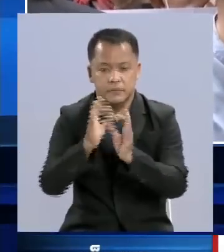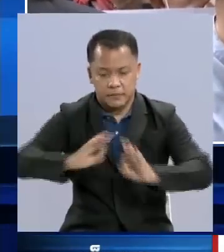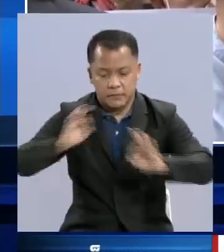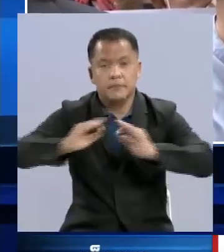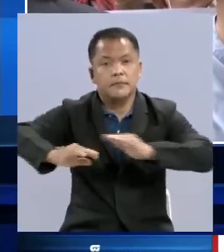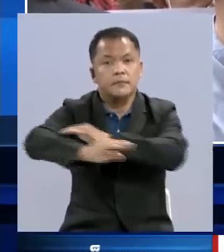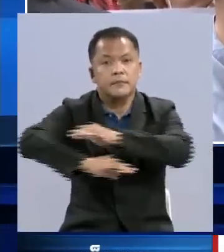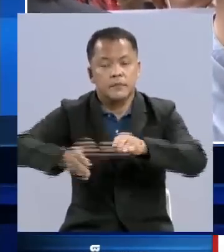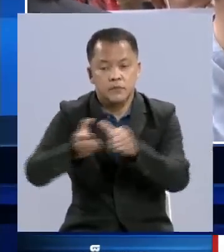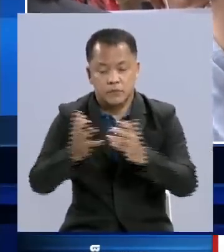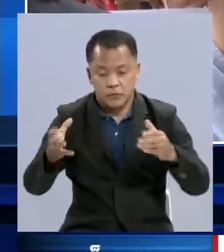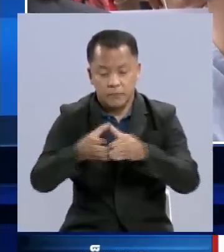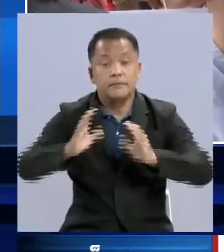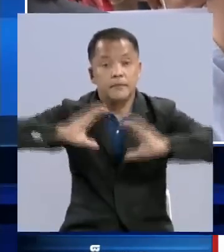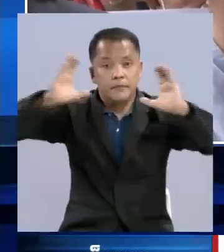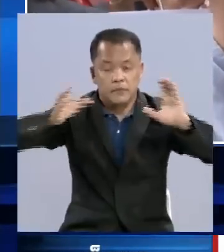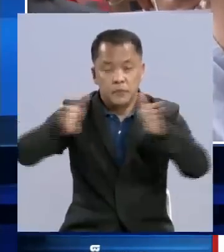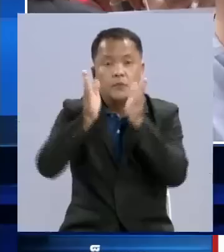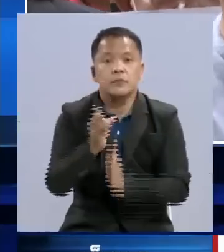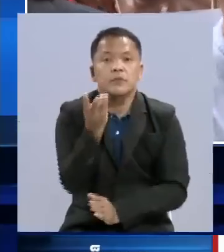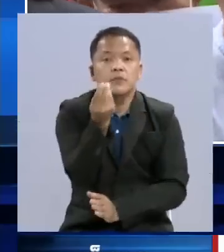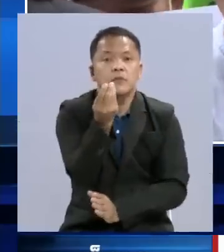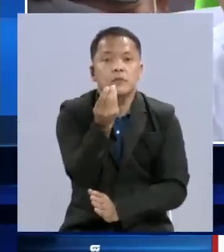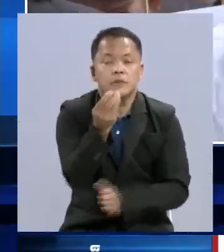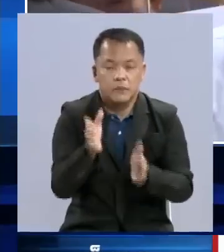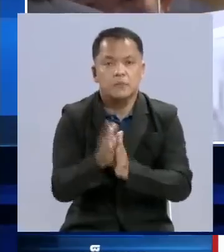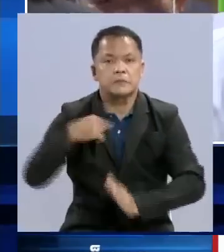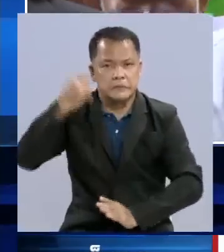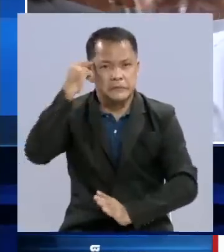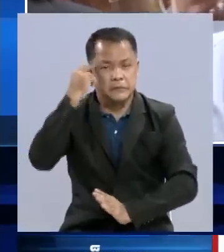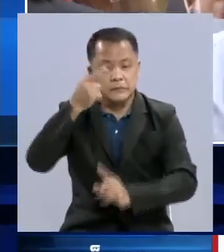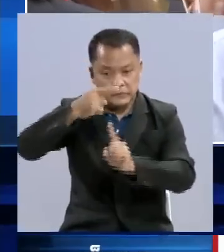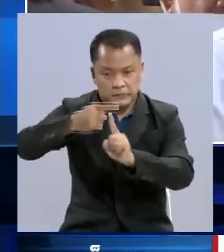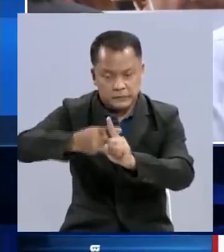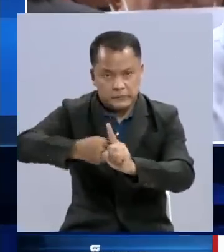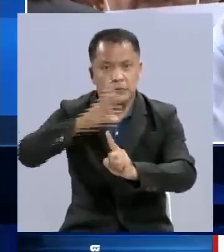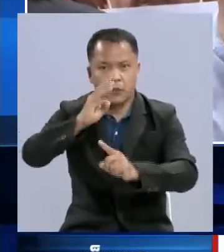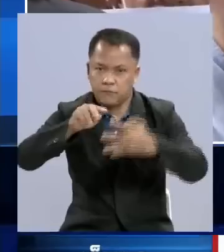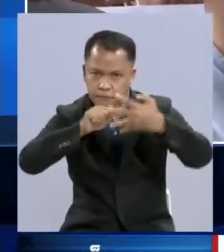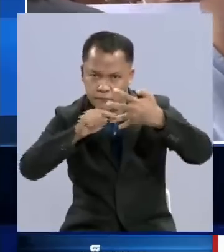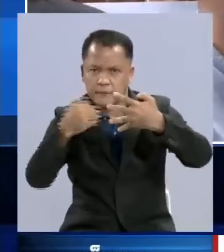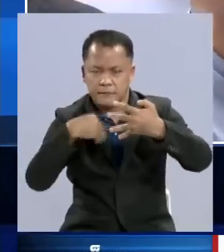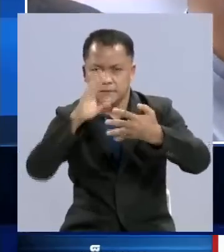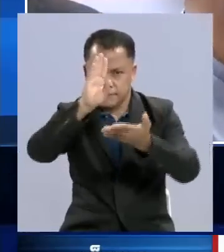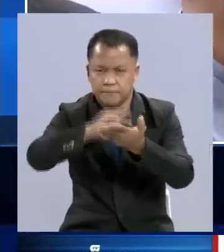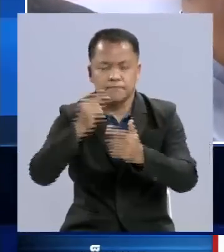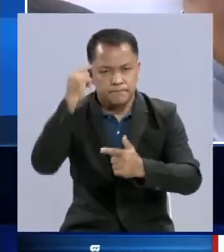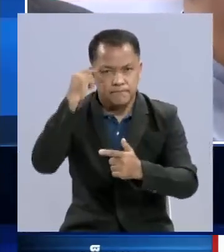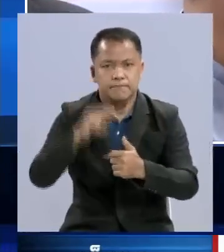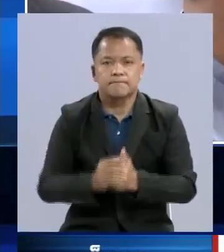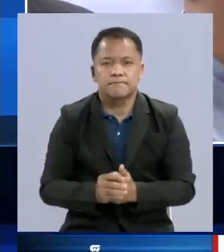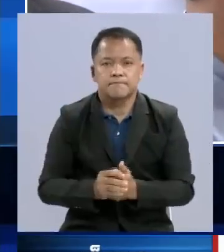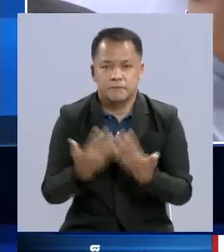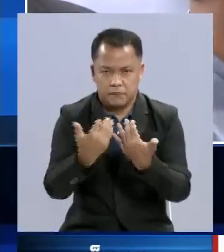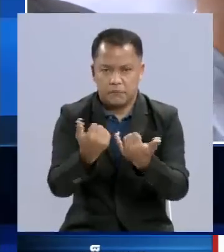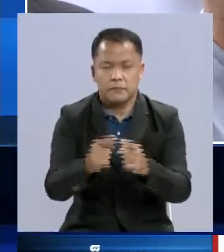านของพรรคที่มาร่วมรัฐบาลว่ามีจำนวนเท่าไหร่แล้วก็คาดว่ากลางเดือนนี้น่าจะทราบผลนะครับอันนี้คือสิ่งที่คุณชัยธวัฒน์บอก